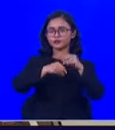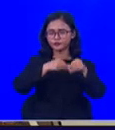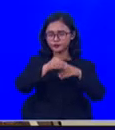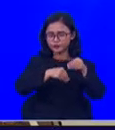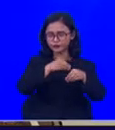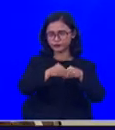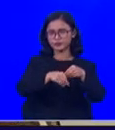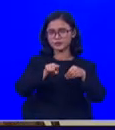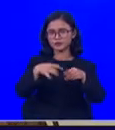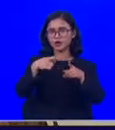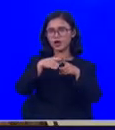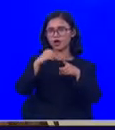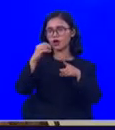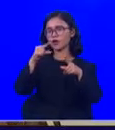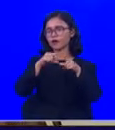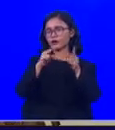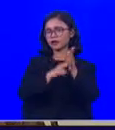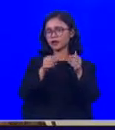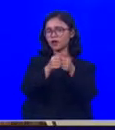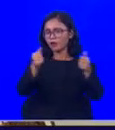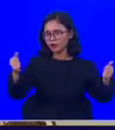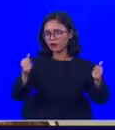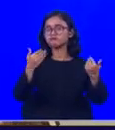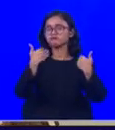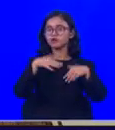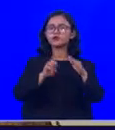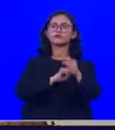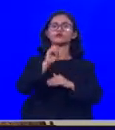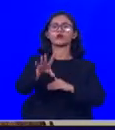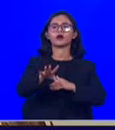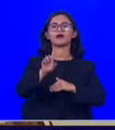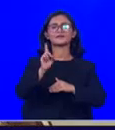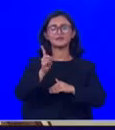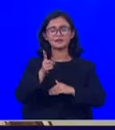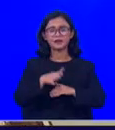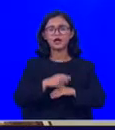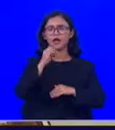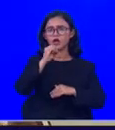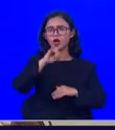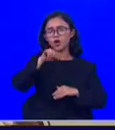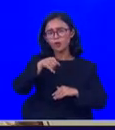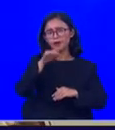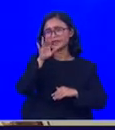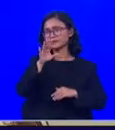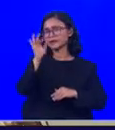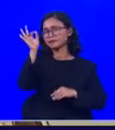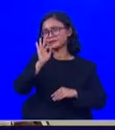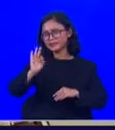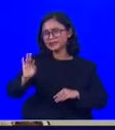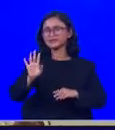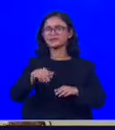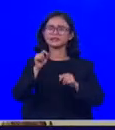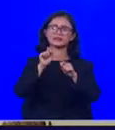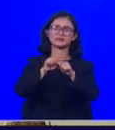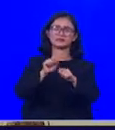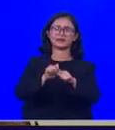rapi menggunakan koran, ditumpuk, baru udah dibuang. Karena nih kalau enggak, hanya 0,5% saja yang bisa didaur ulang.